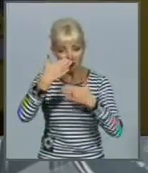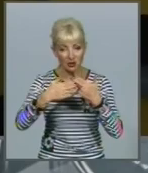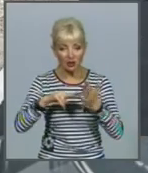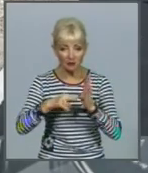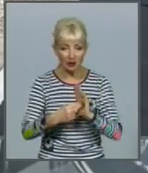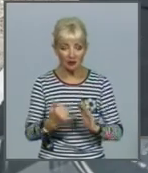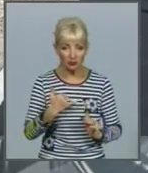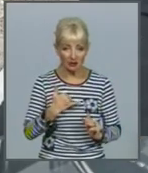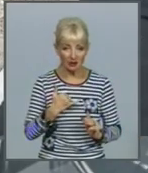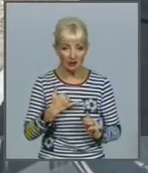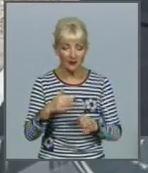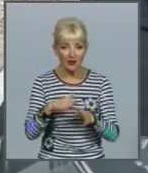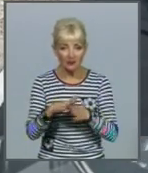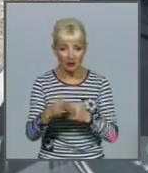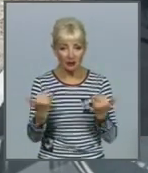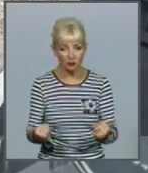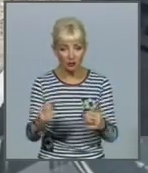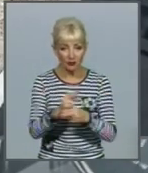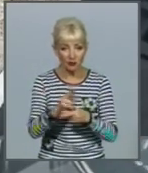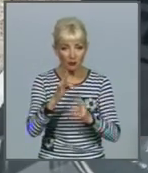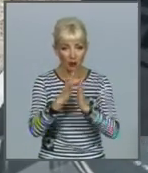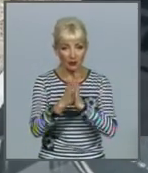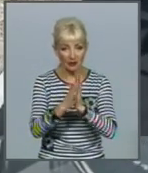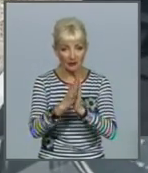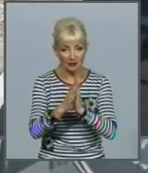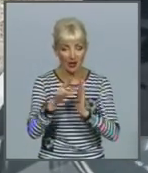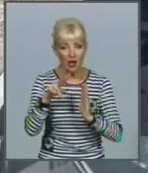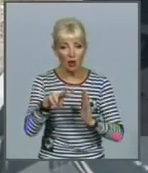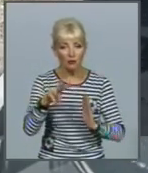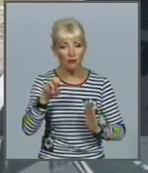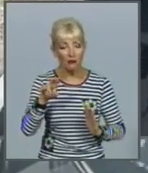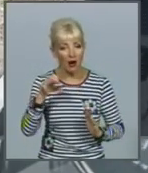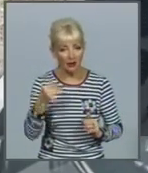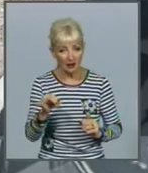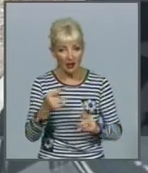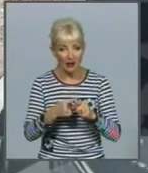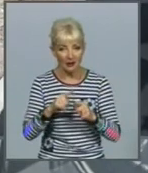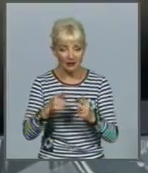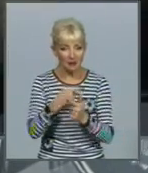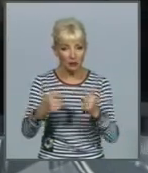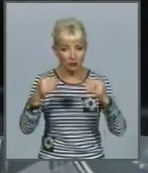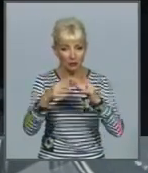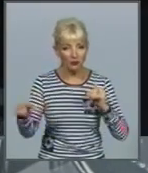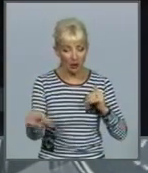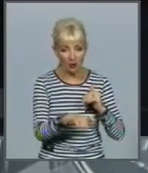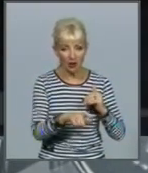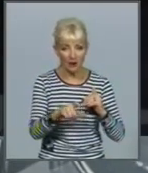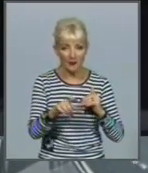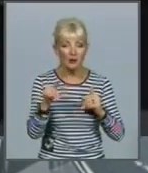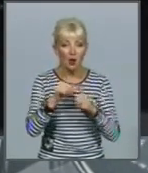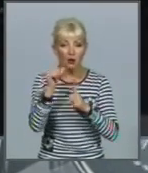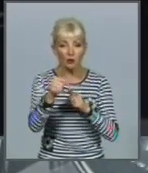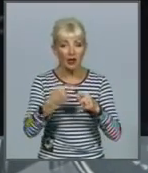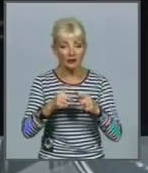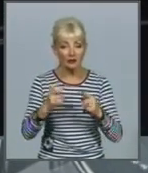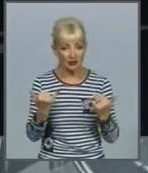выполнение текущего ремонта по проспекту Любови Малой 2/1. Это внутриквартальная дорога. Кроме этого, на данный момент производятся